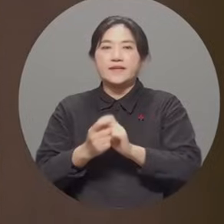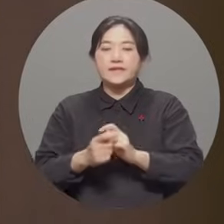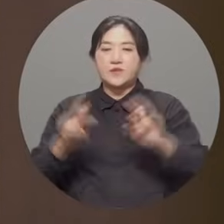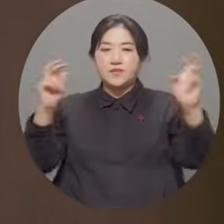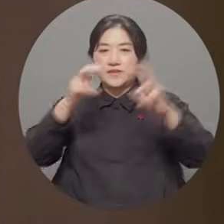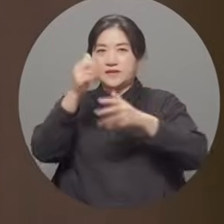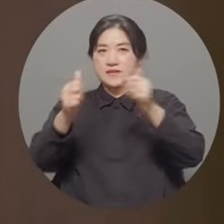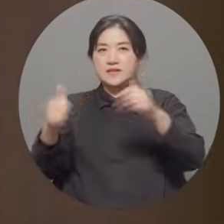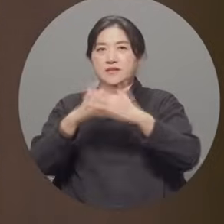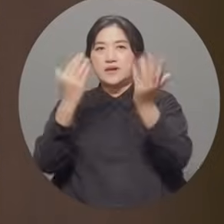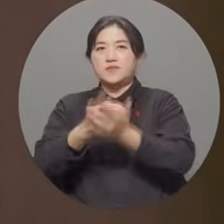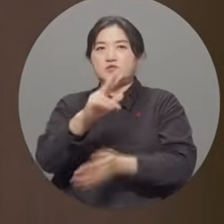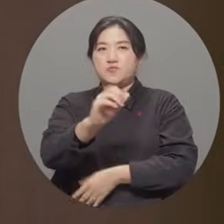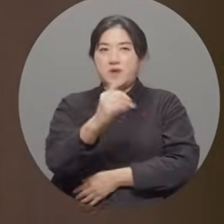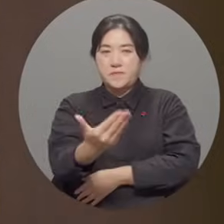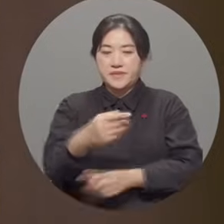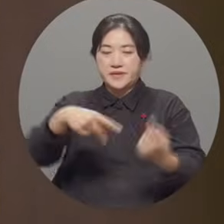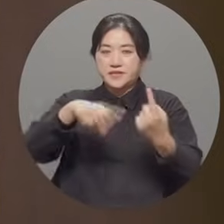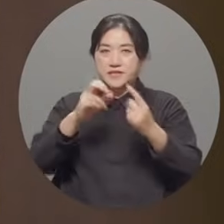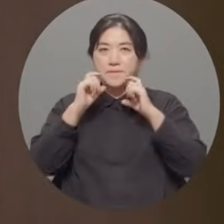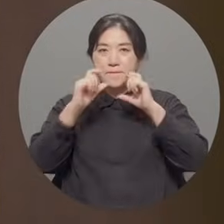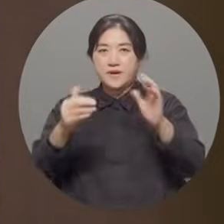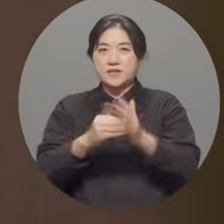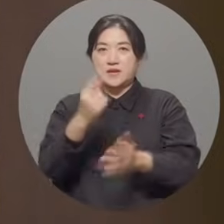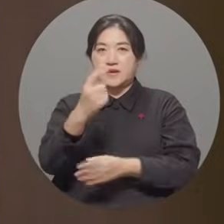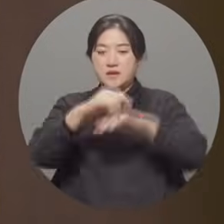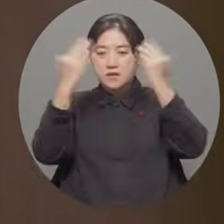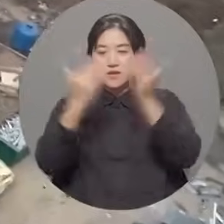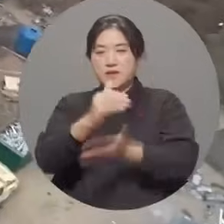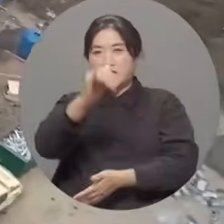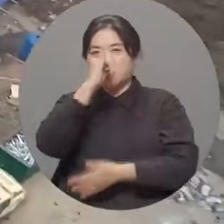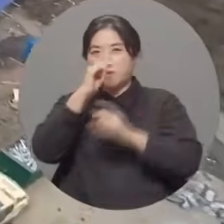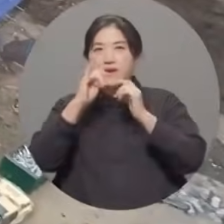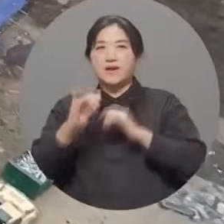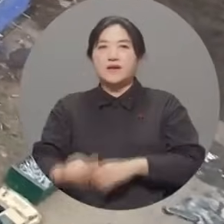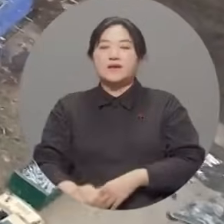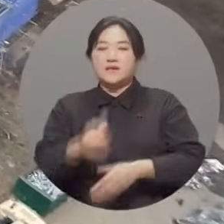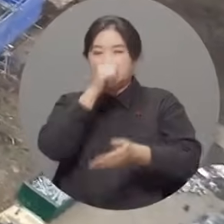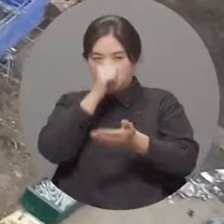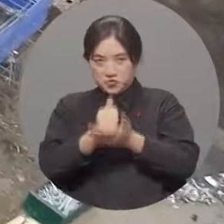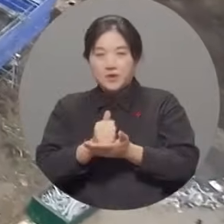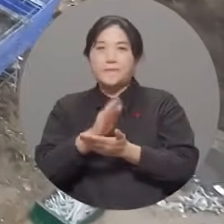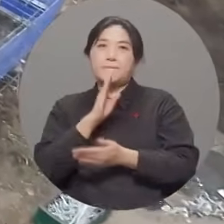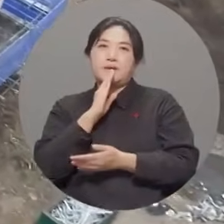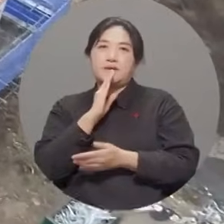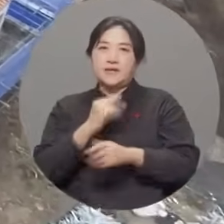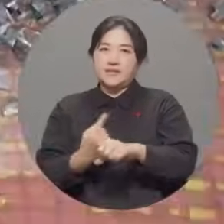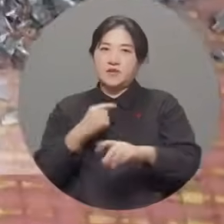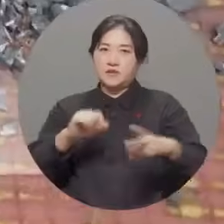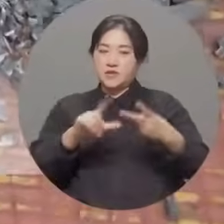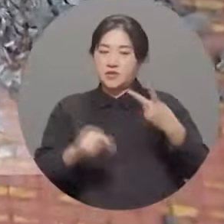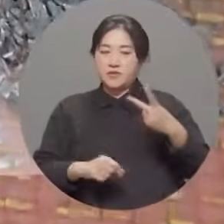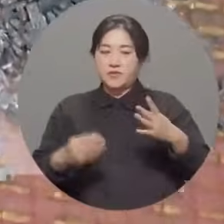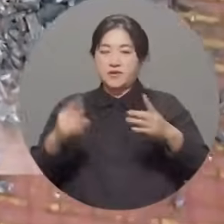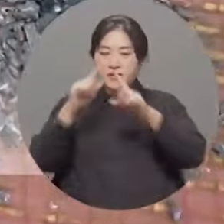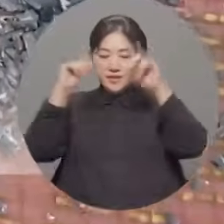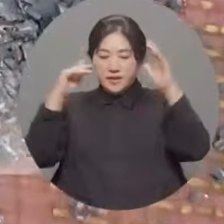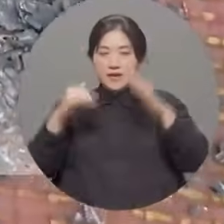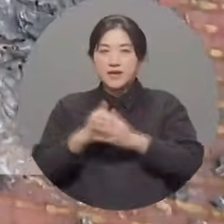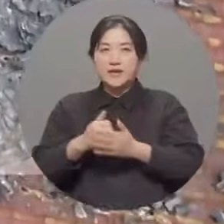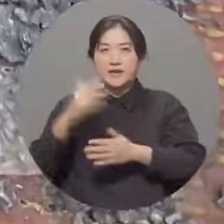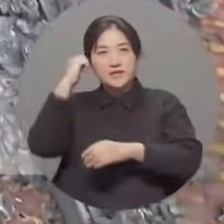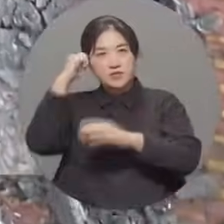29명. 1심 판결이 나온 11명은 전원 유죄였습니다. 작년 2월 제주도의 대학 기숙사 굴뚝을